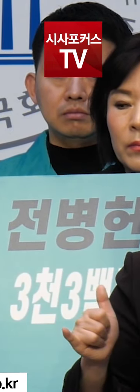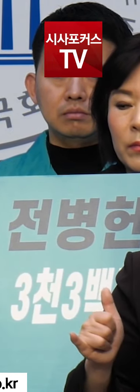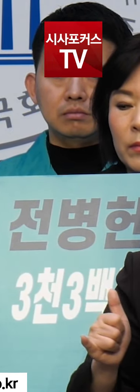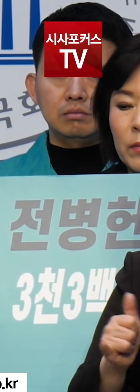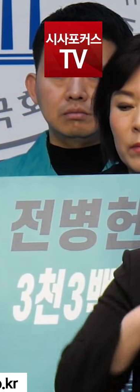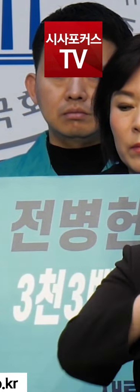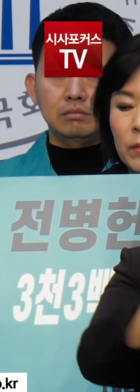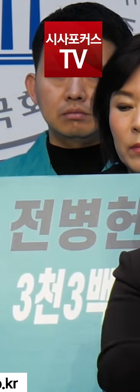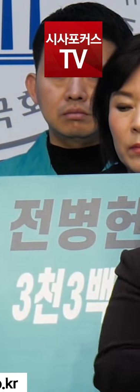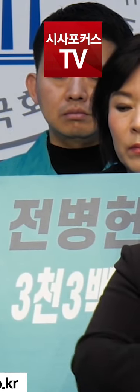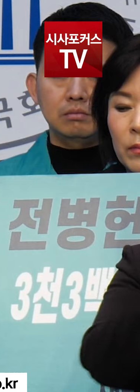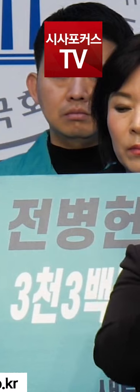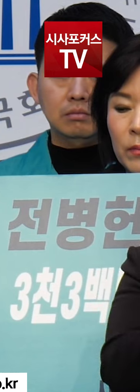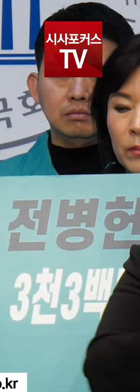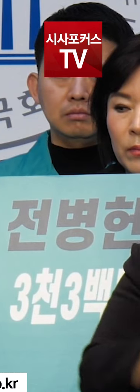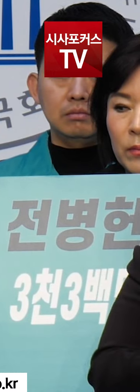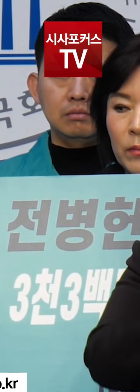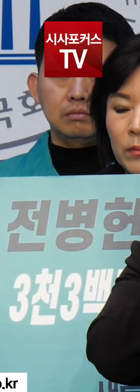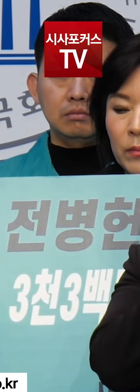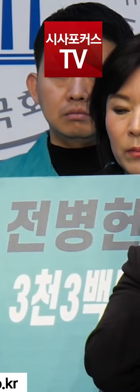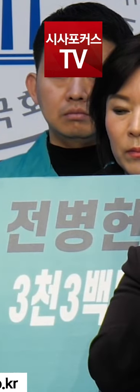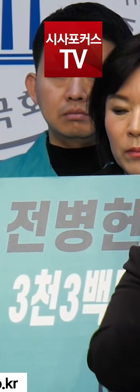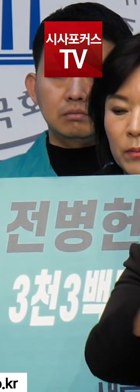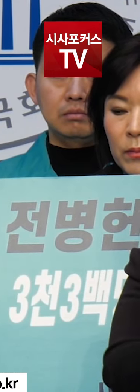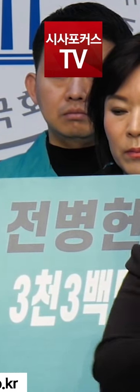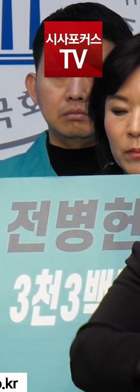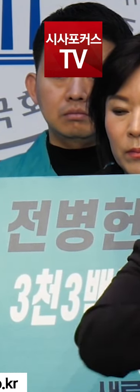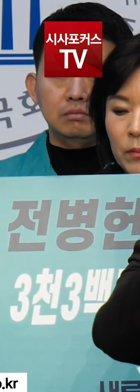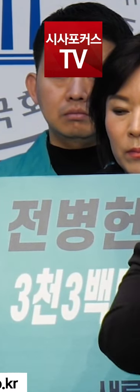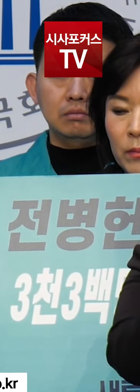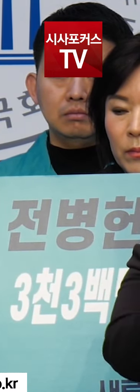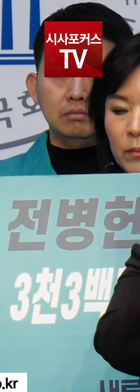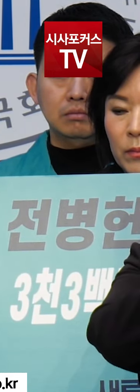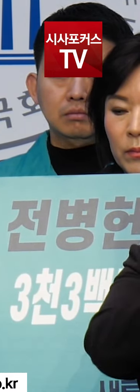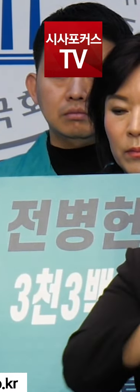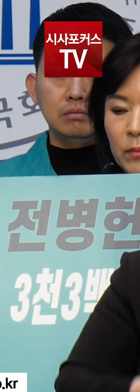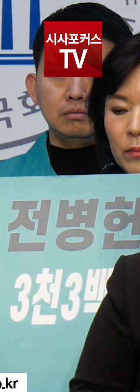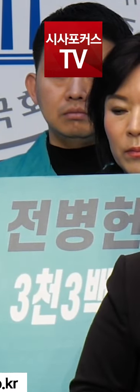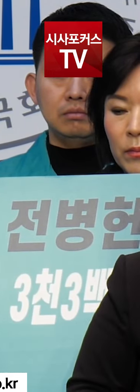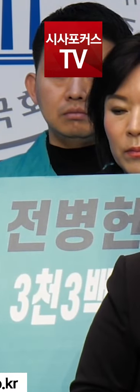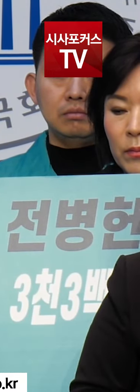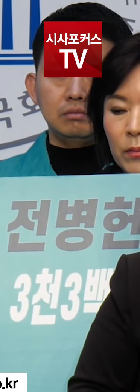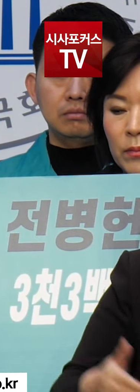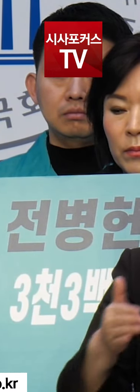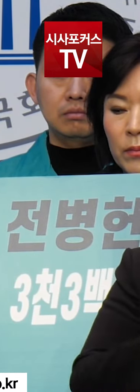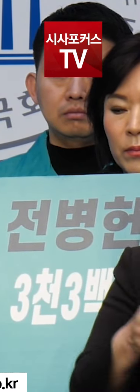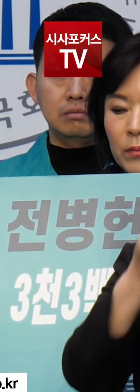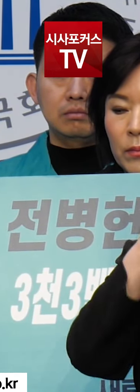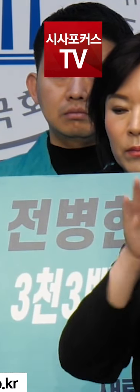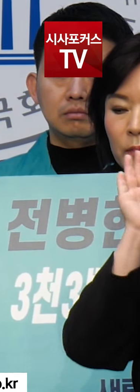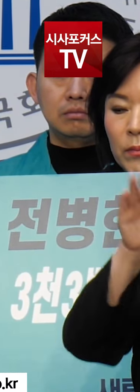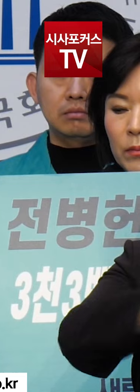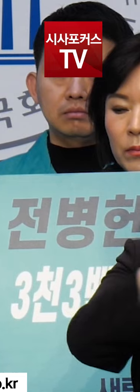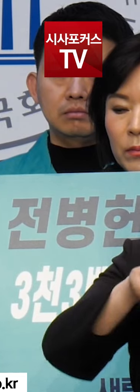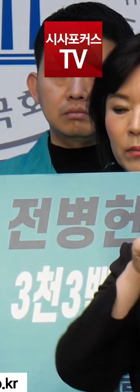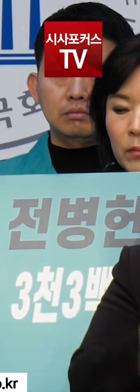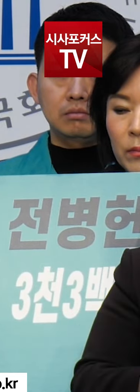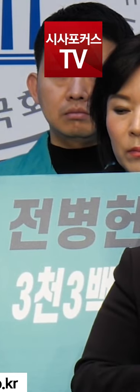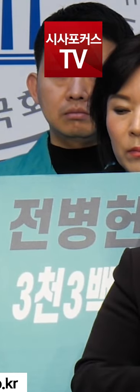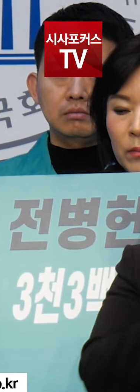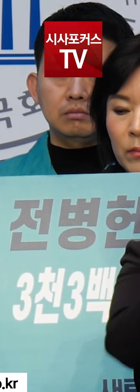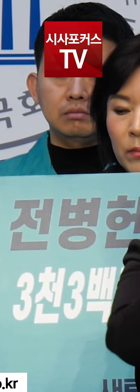명실상부한 민주당, 진짜 민주당을 건설해 낼 것입니다. 새로운 미래에서 김대중 노무현